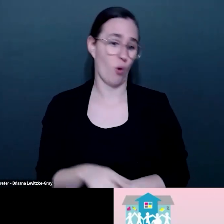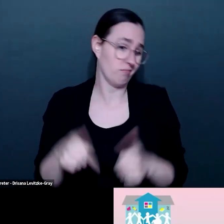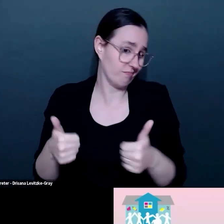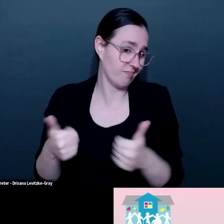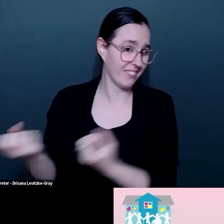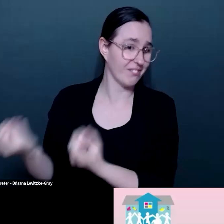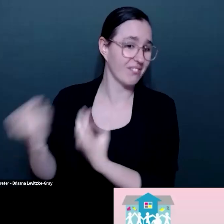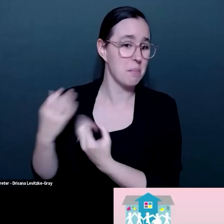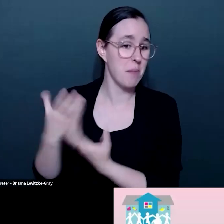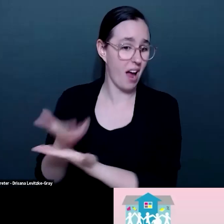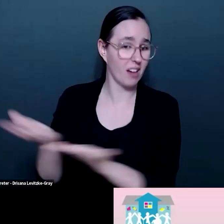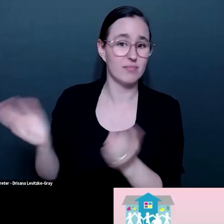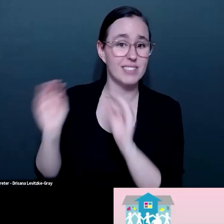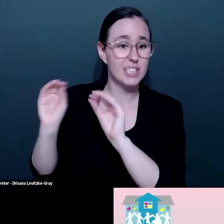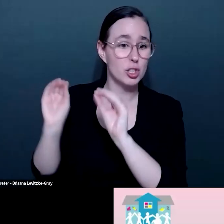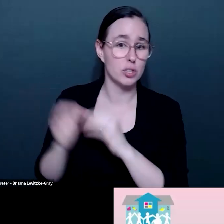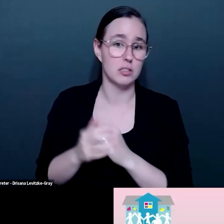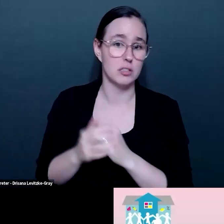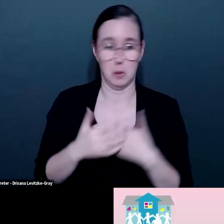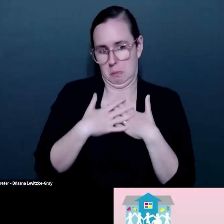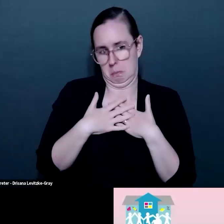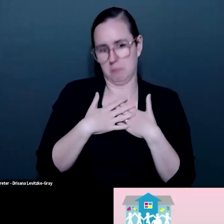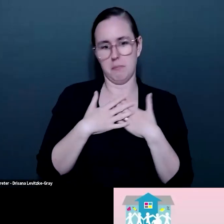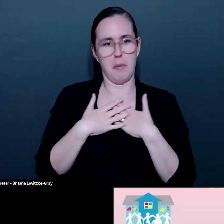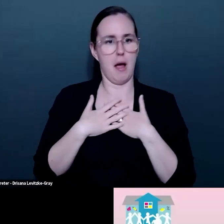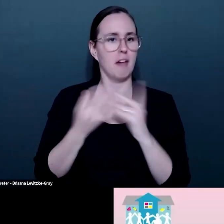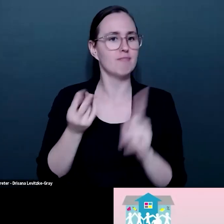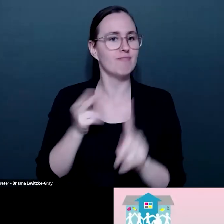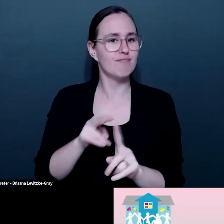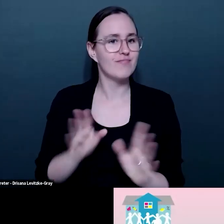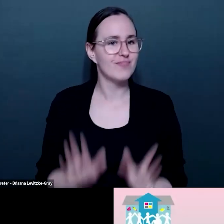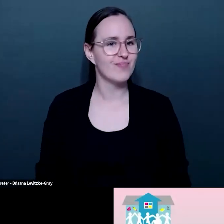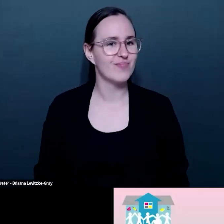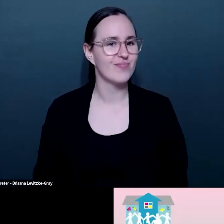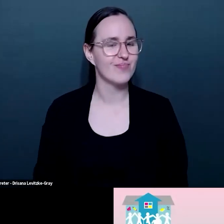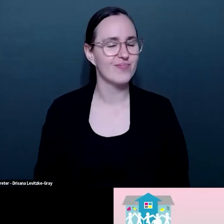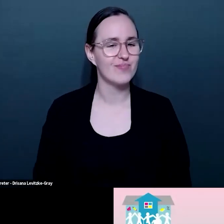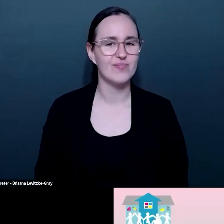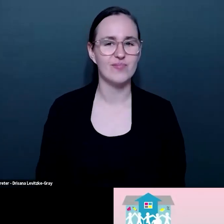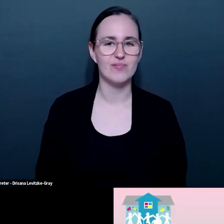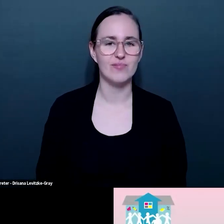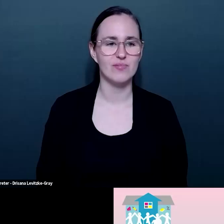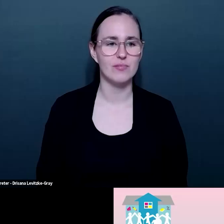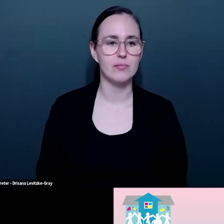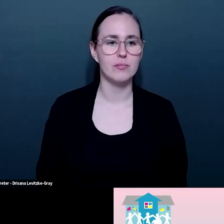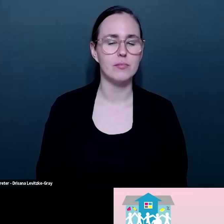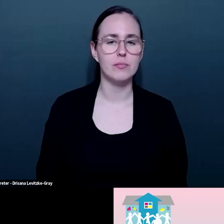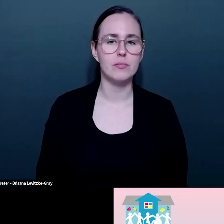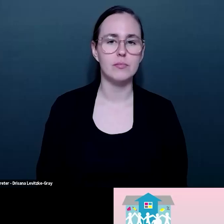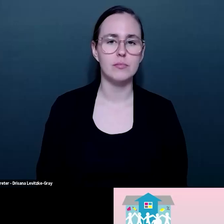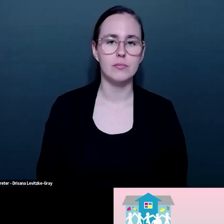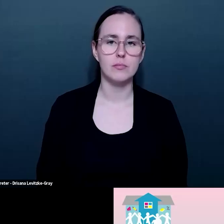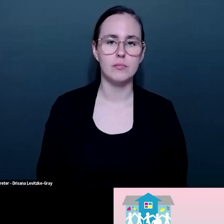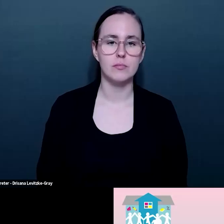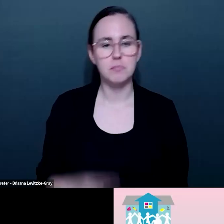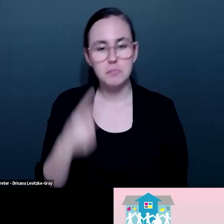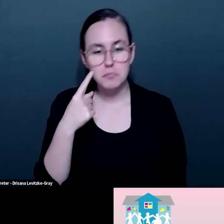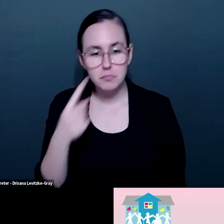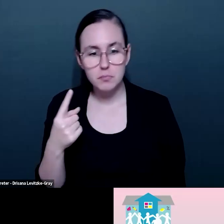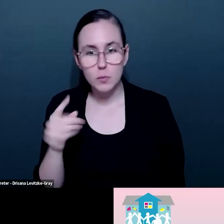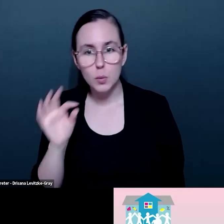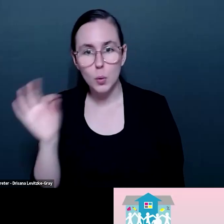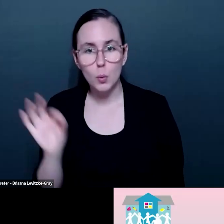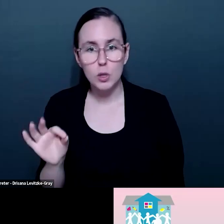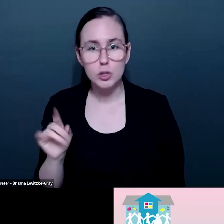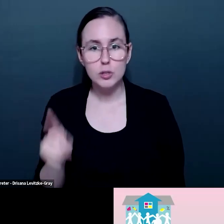c'est important. Merci, Julie. Merci, Julie. Alors, une autre question qui parle sur la traduction de